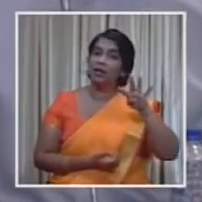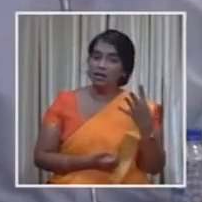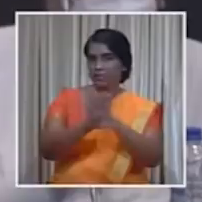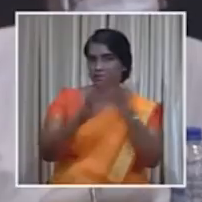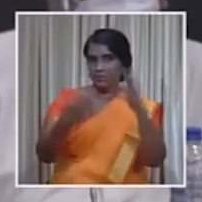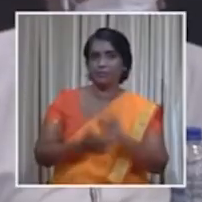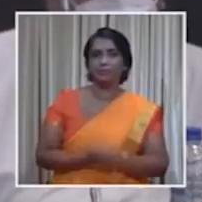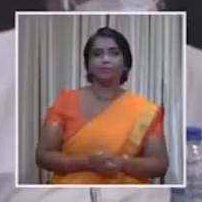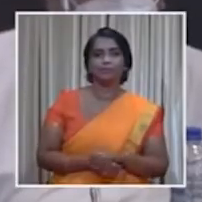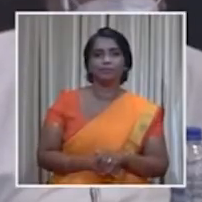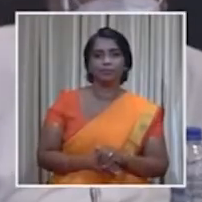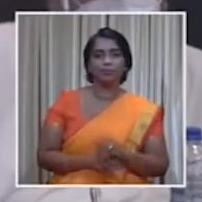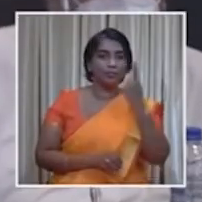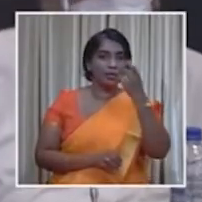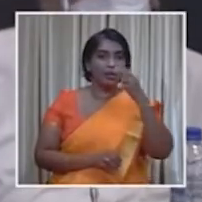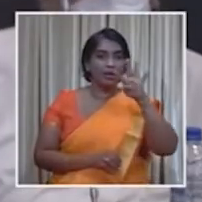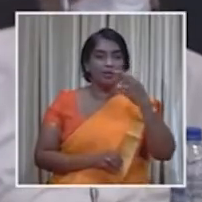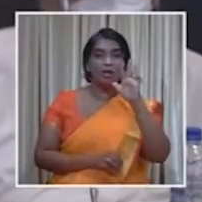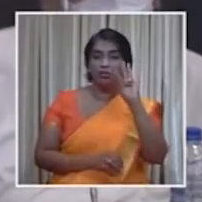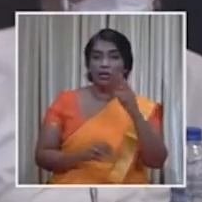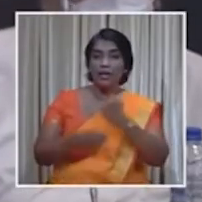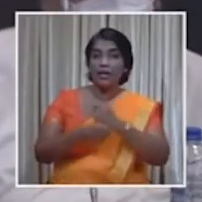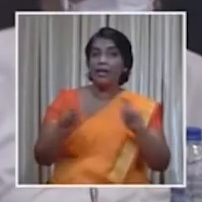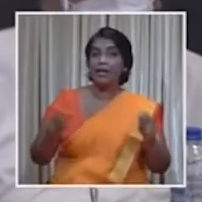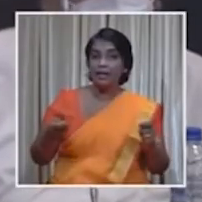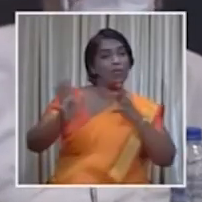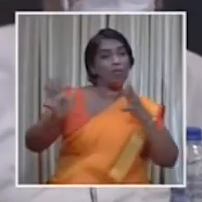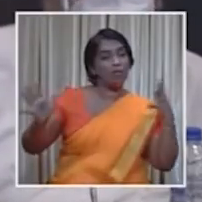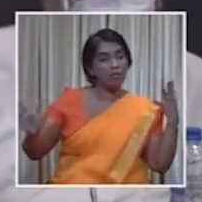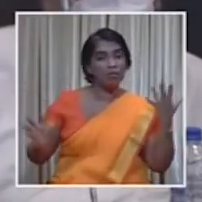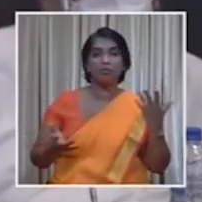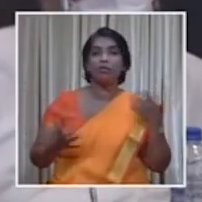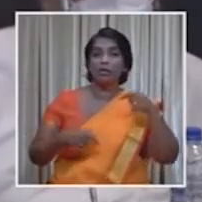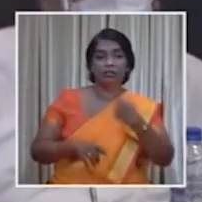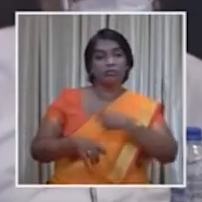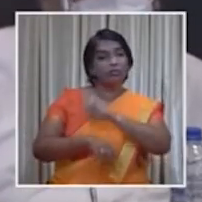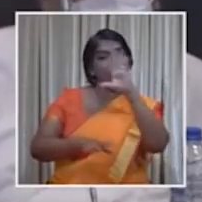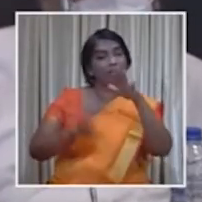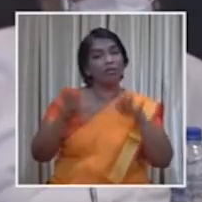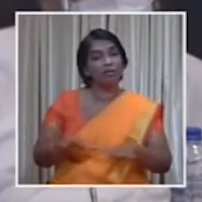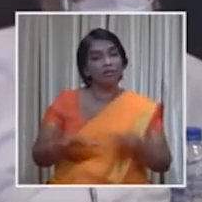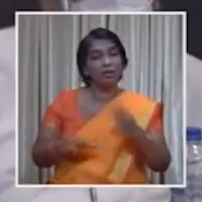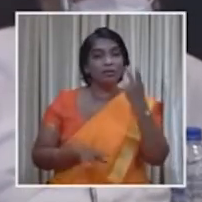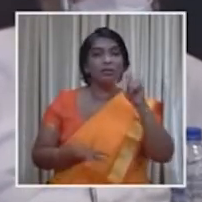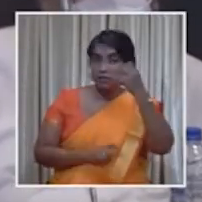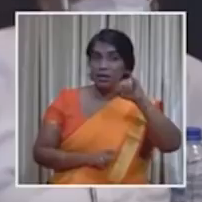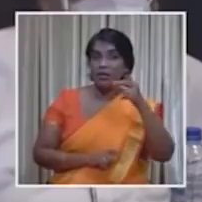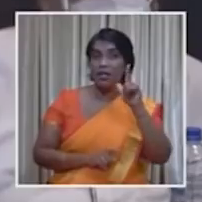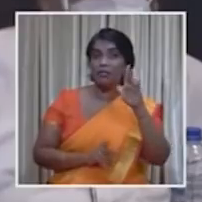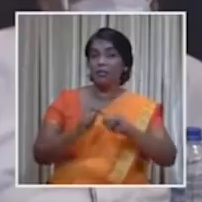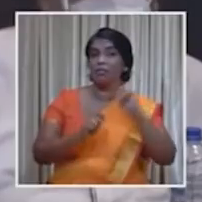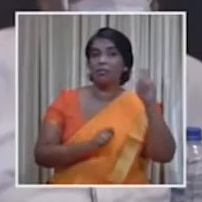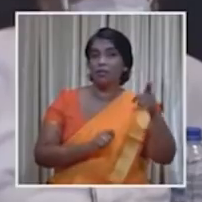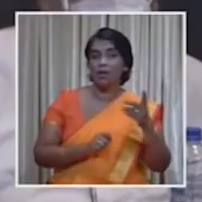1493ට ගත්ත 1493ට ගත්ත ගෑස් සිලින්ඩරේ පෝලිං වල ඉඳලා අවසක් රස්තියාදු වෙලා 2675ක් දීලා ගන්න.